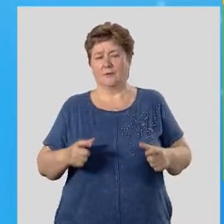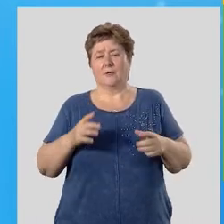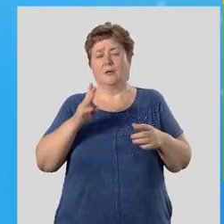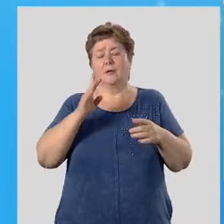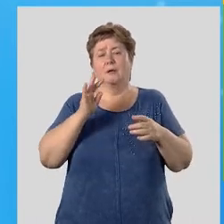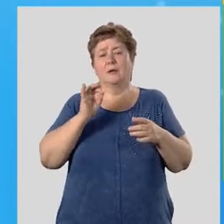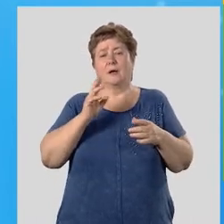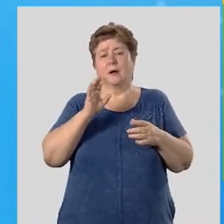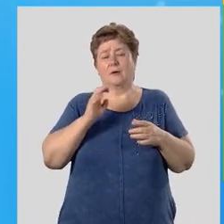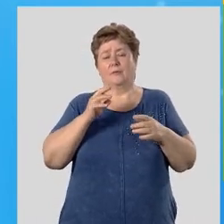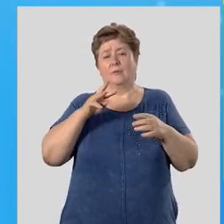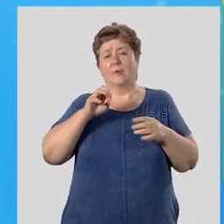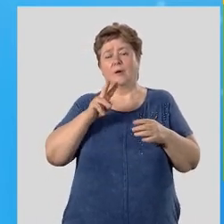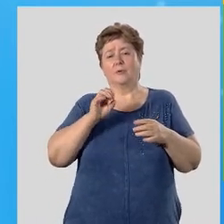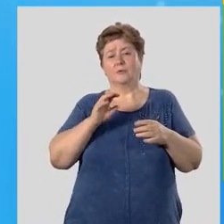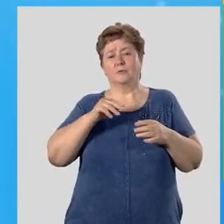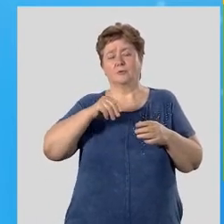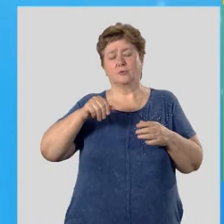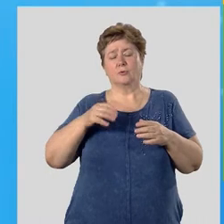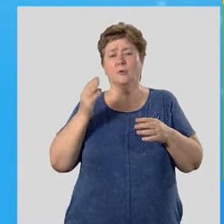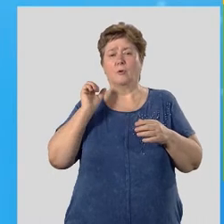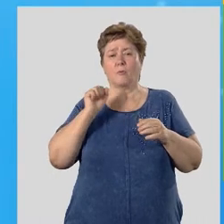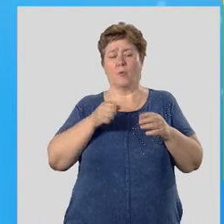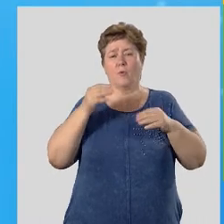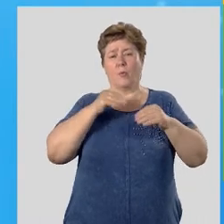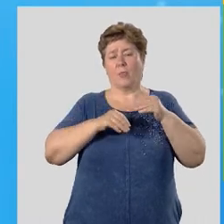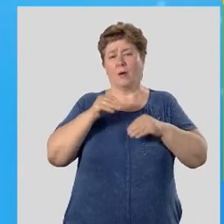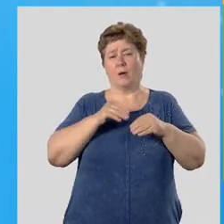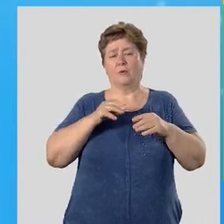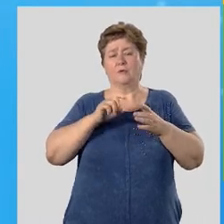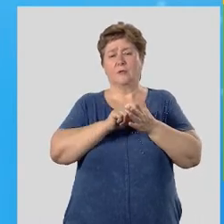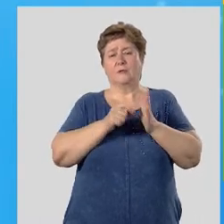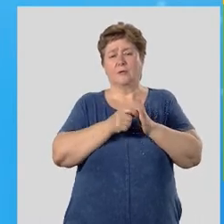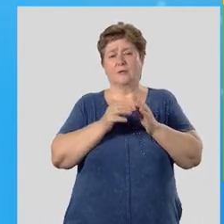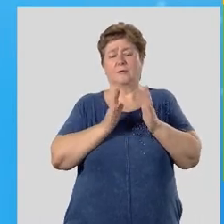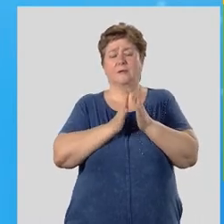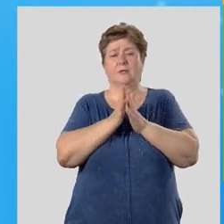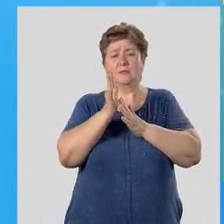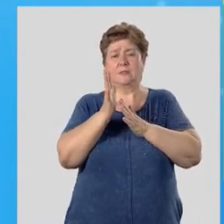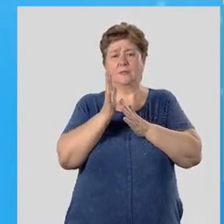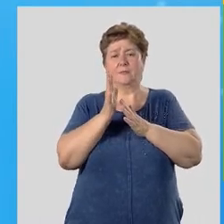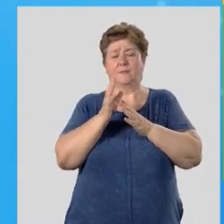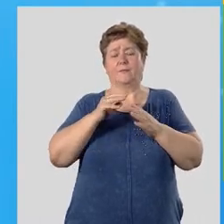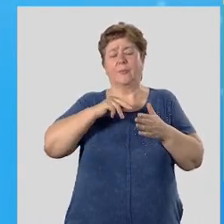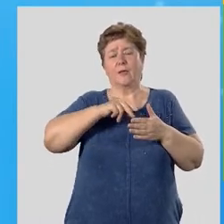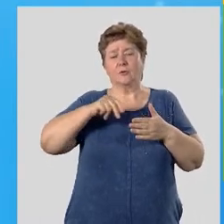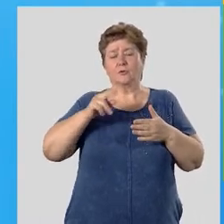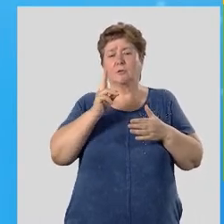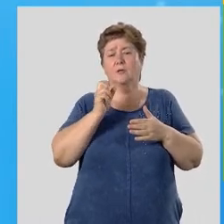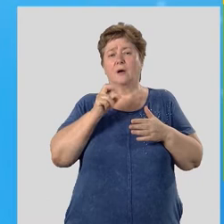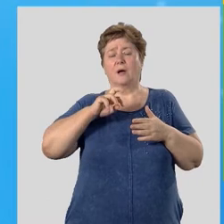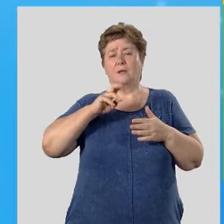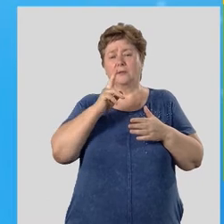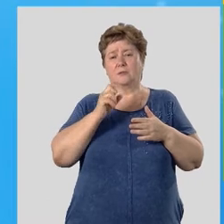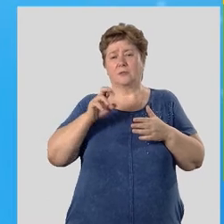раковин моллюсков. Соли могут накапливаться и в клетках растений. Соли кальция